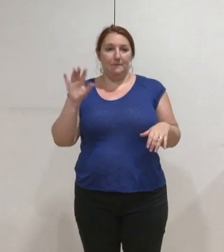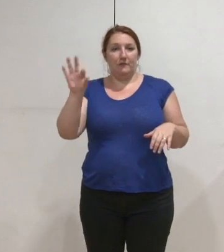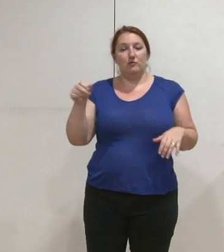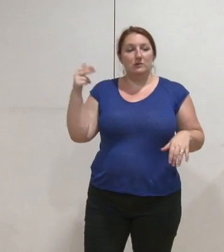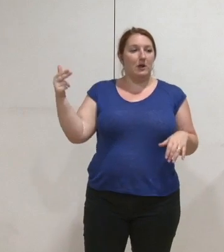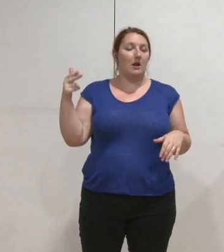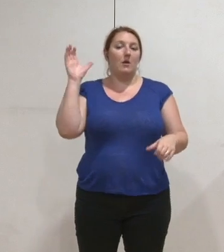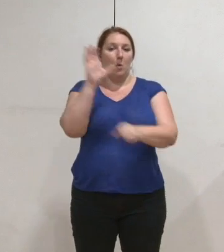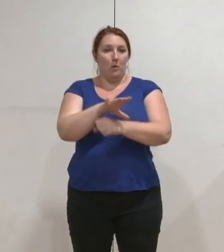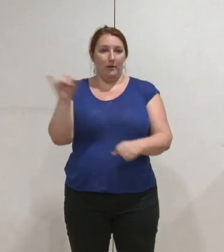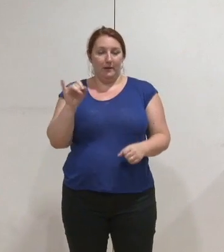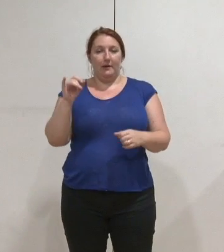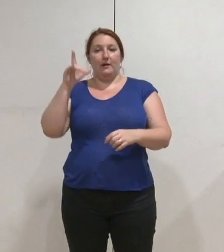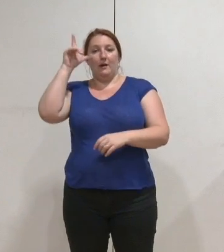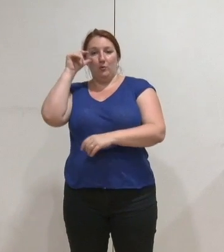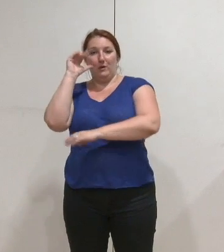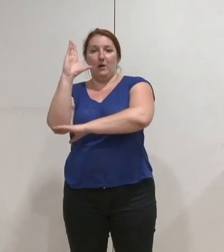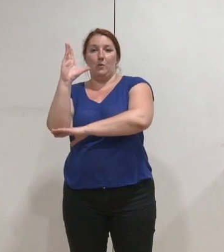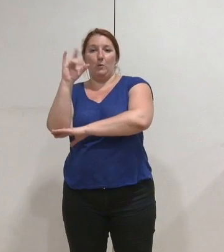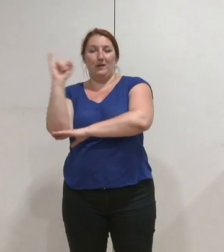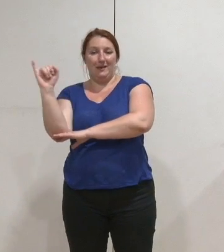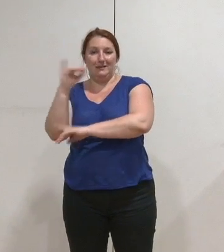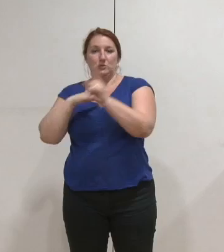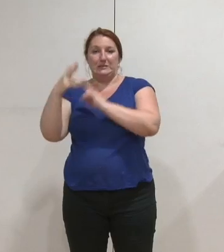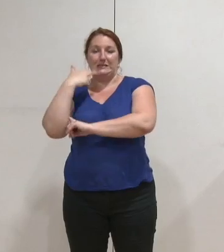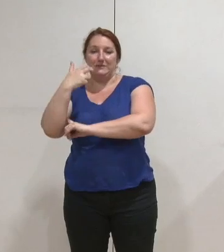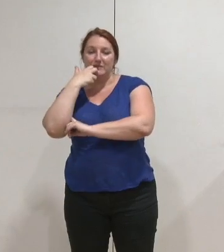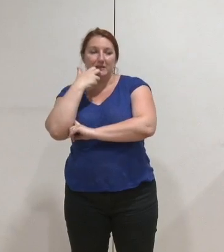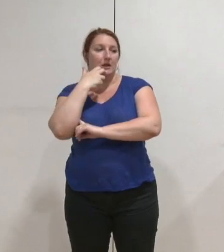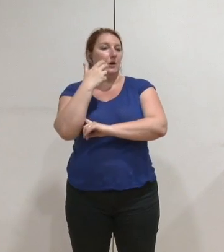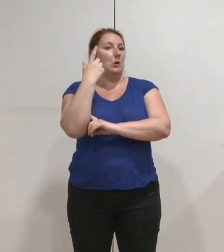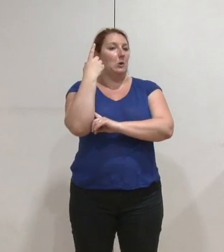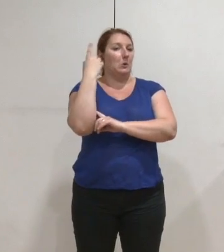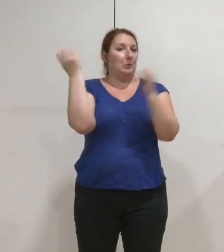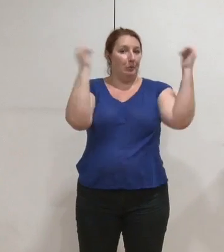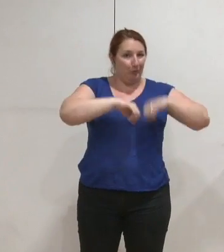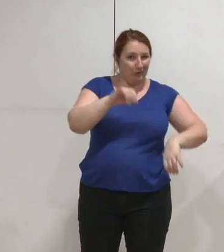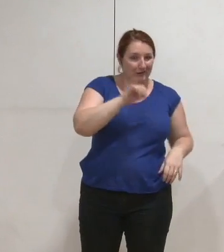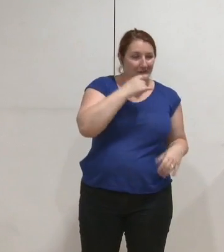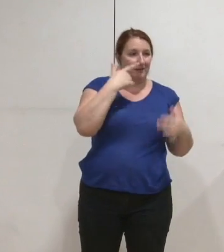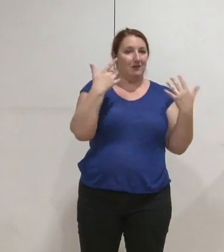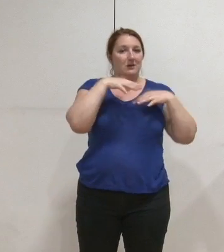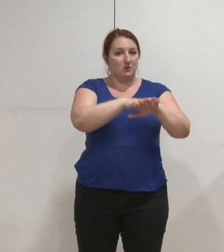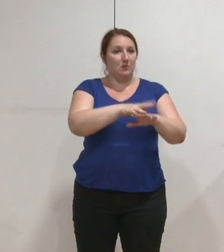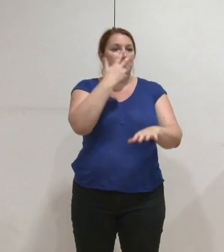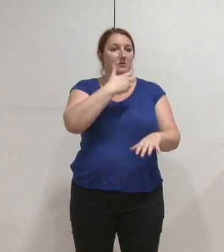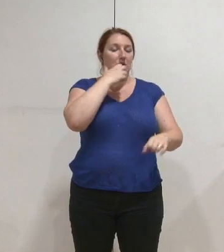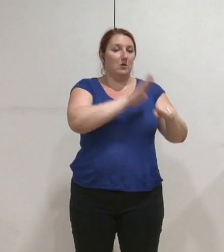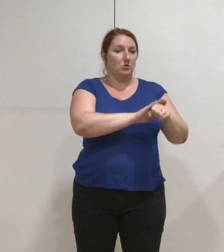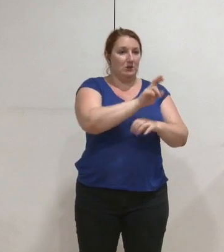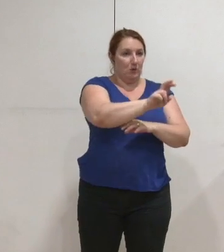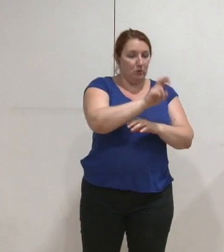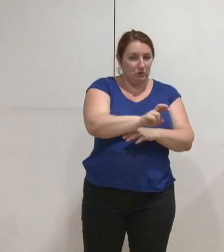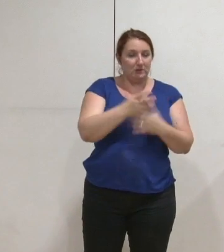national qui vote contre républicain udi société civile qui vote pour rassemblement citoyen de la gauche écologistes